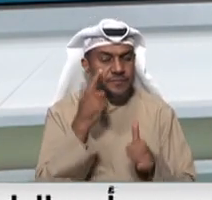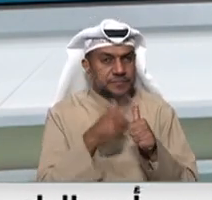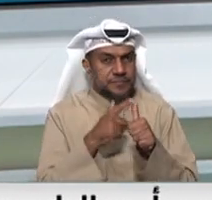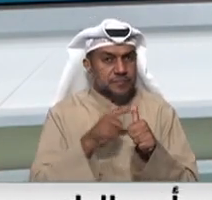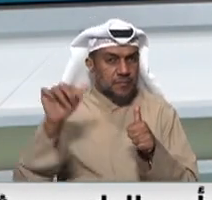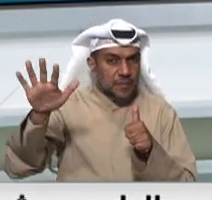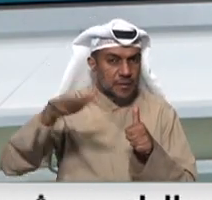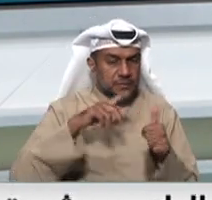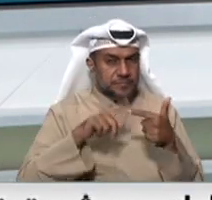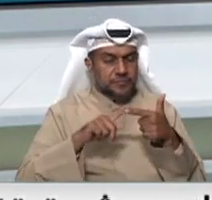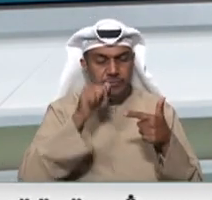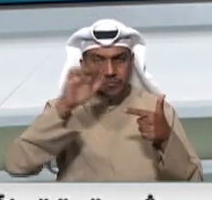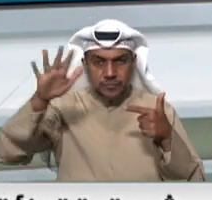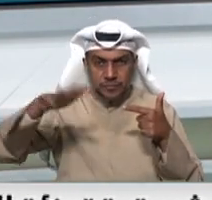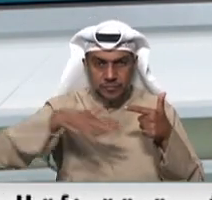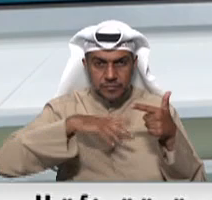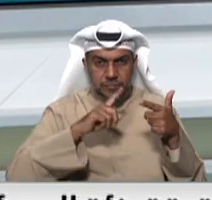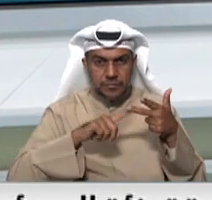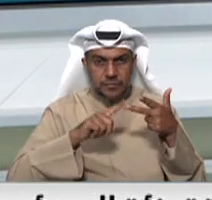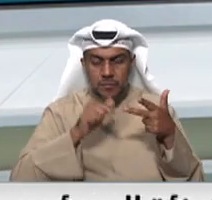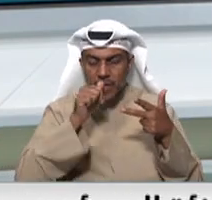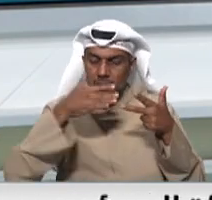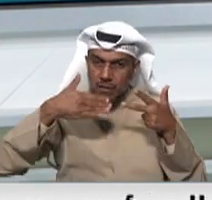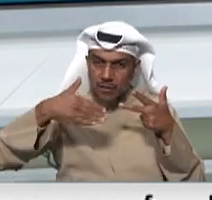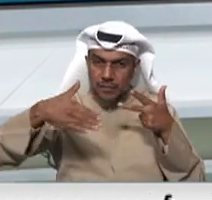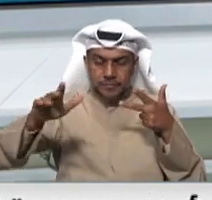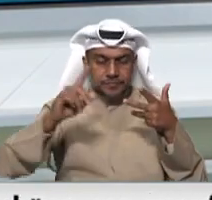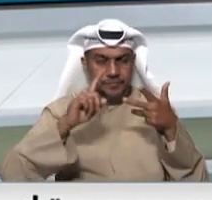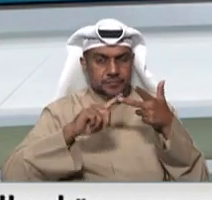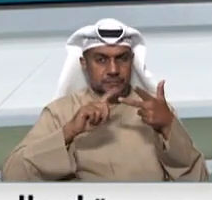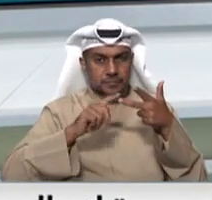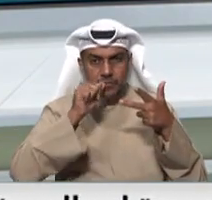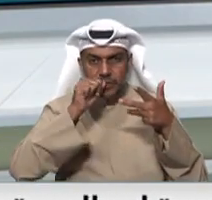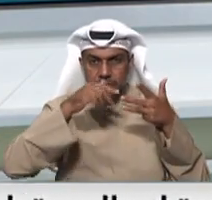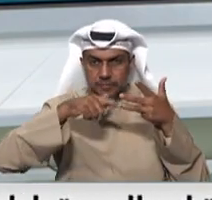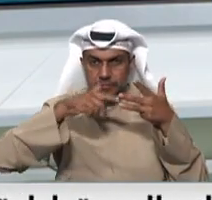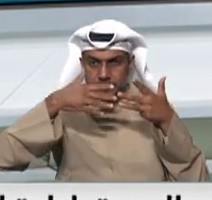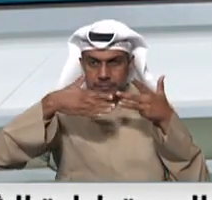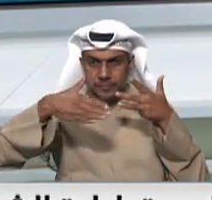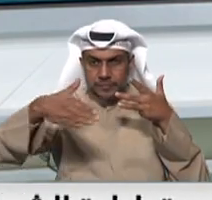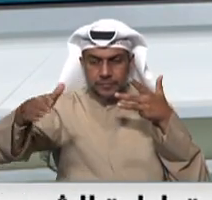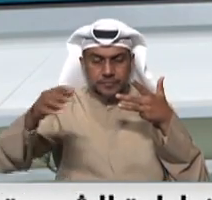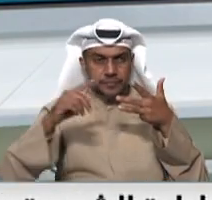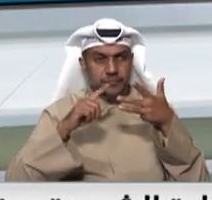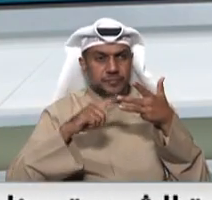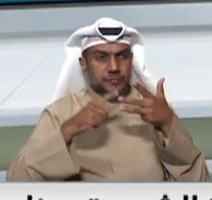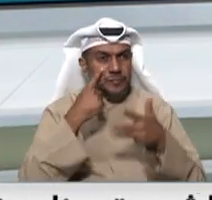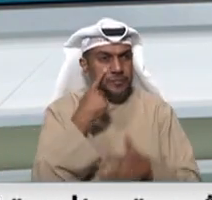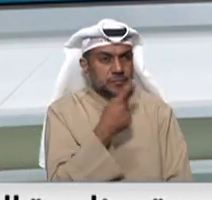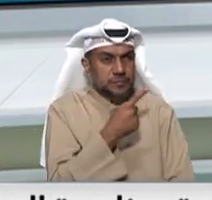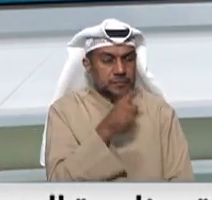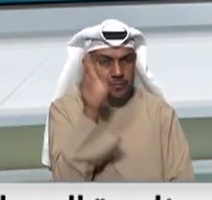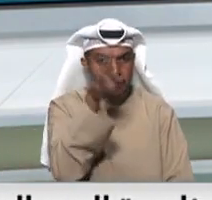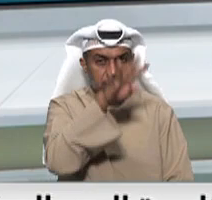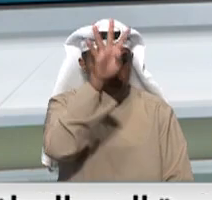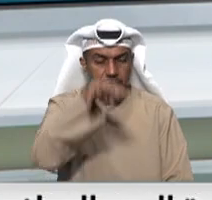في الساعة 5:02 بعد الظهر، الجزر الأول في الساعة 9:50 صباحا، والجزر الثاني